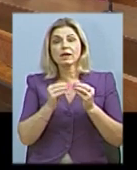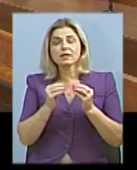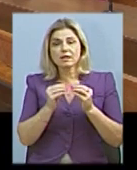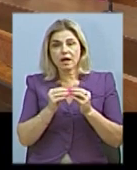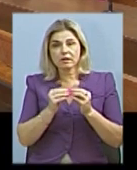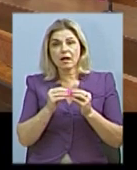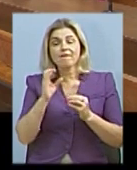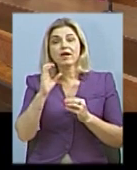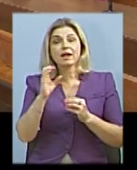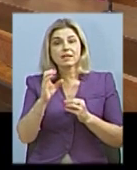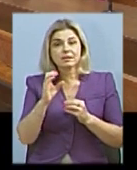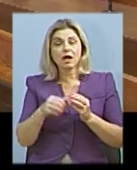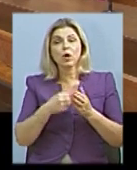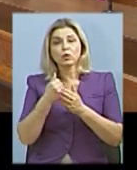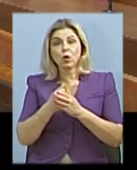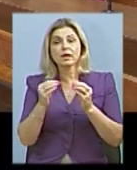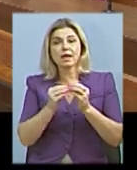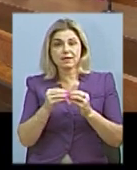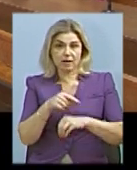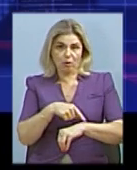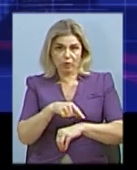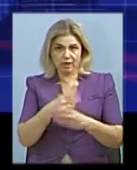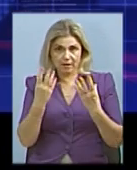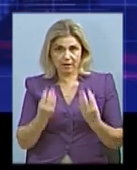10 вересня до 10 години дня.